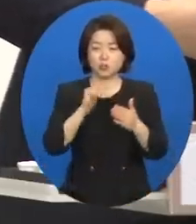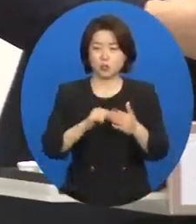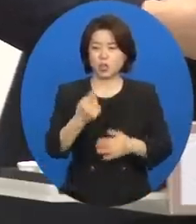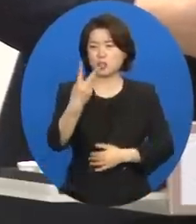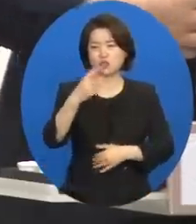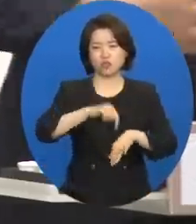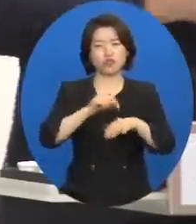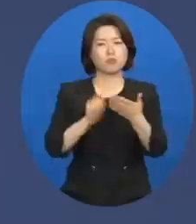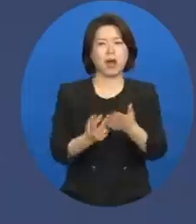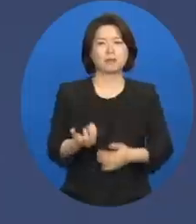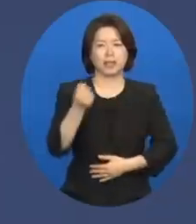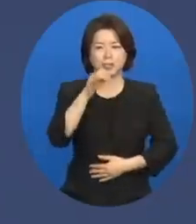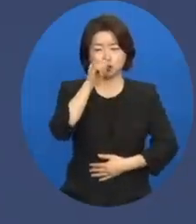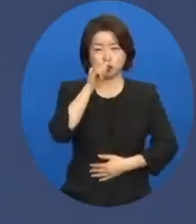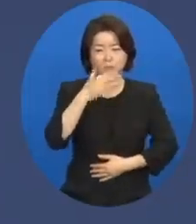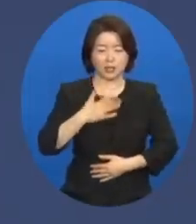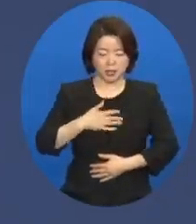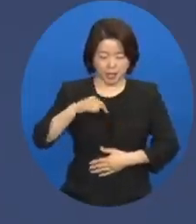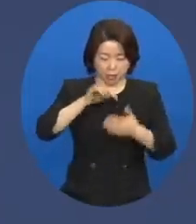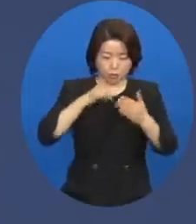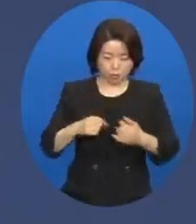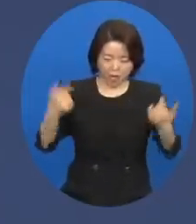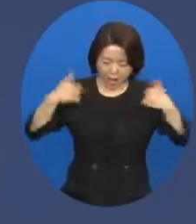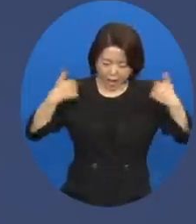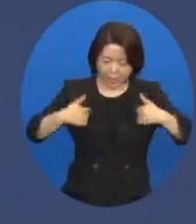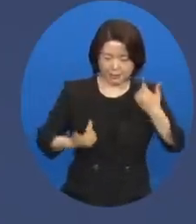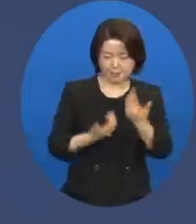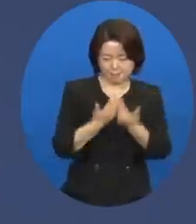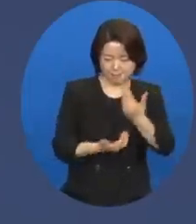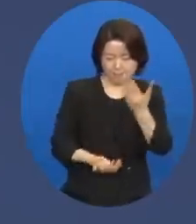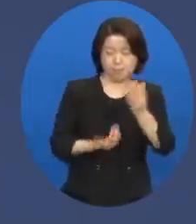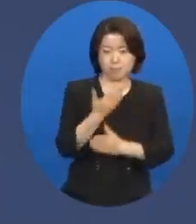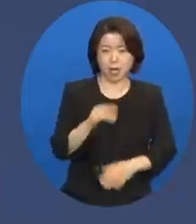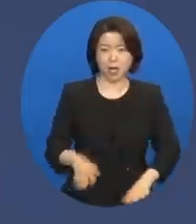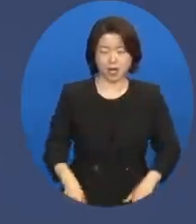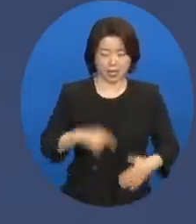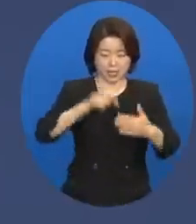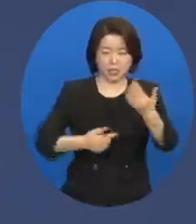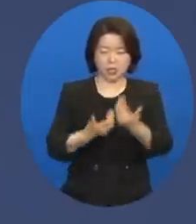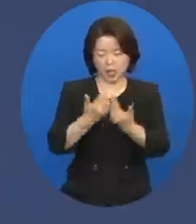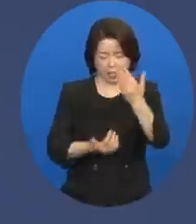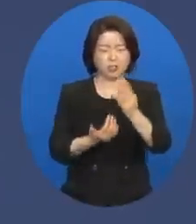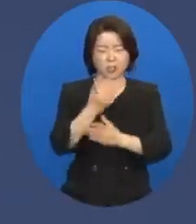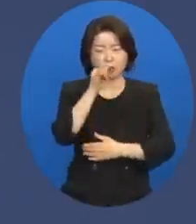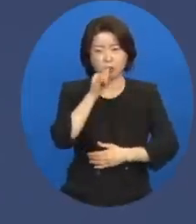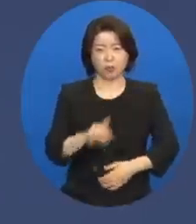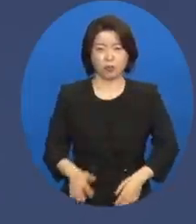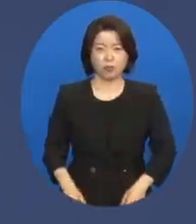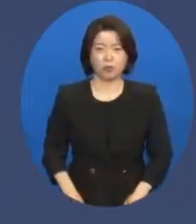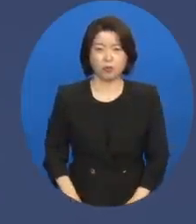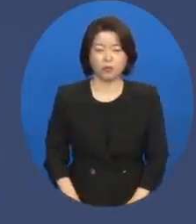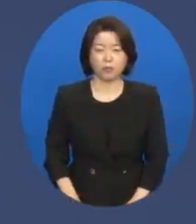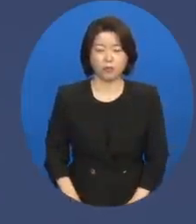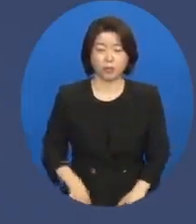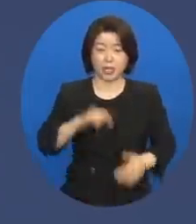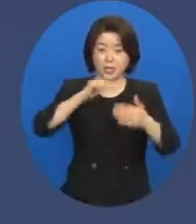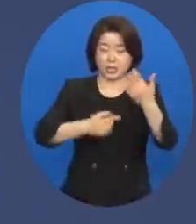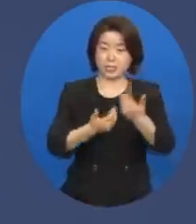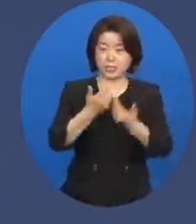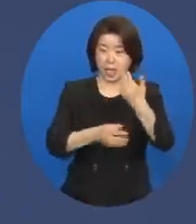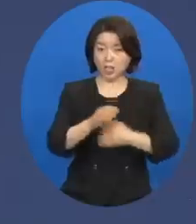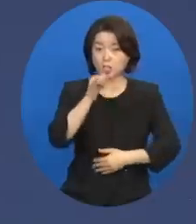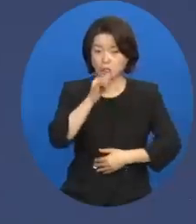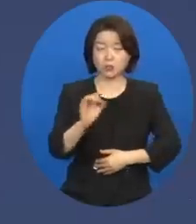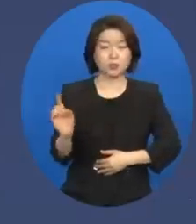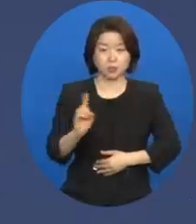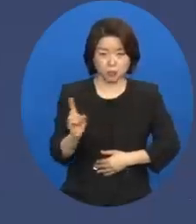마음이 있어서 내 안에 늘 싸움이 일어나, 갈등이 일어난다. 내적 갈등을 얘기해요. 내적 갈등. 내적 갈등을 얘기하는데 그게 바로